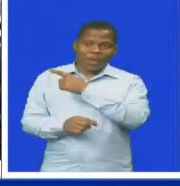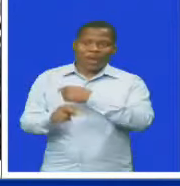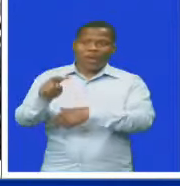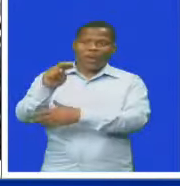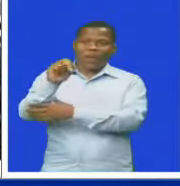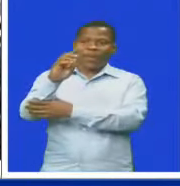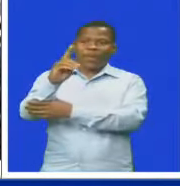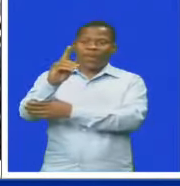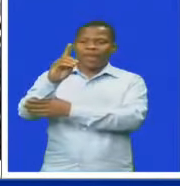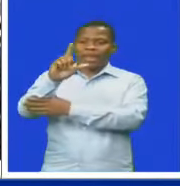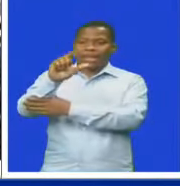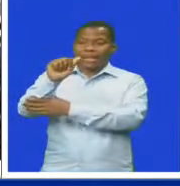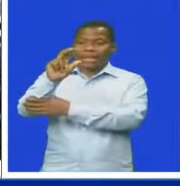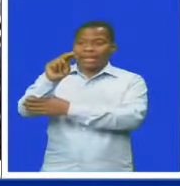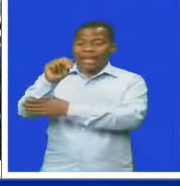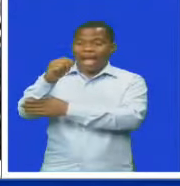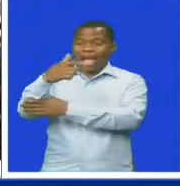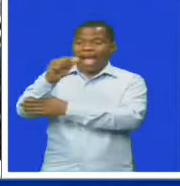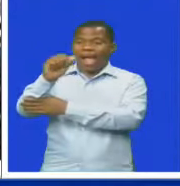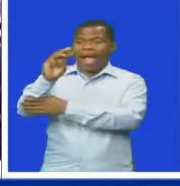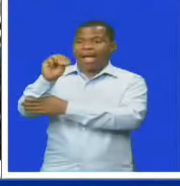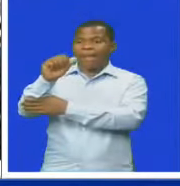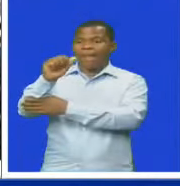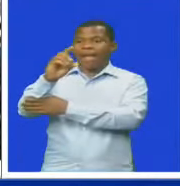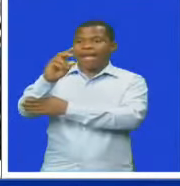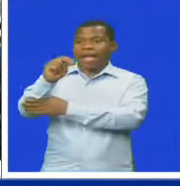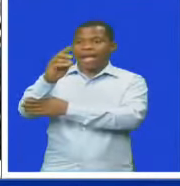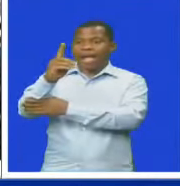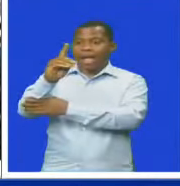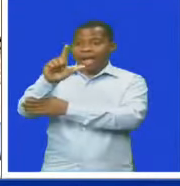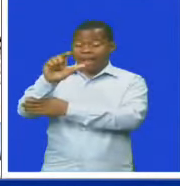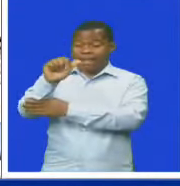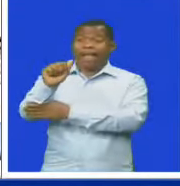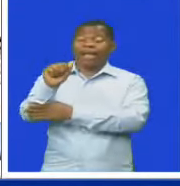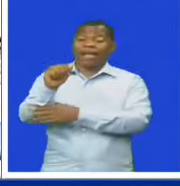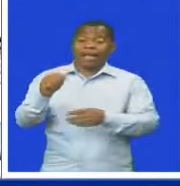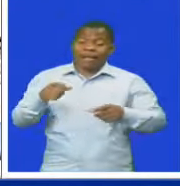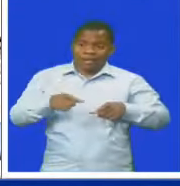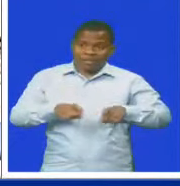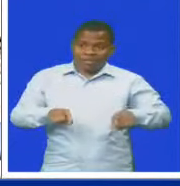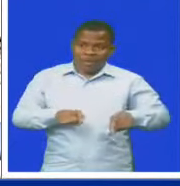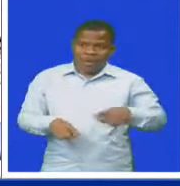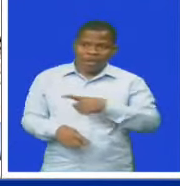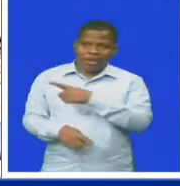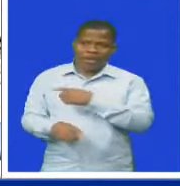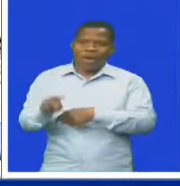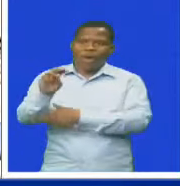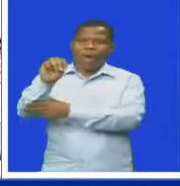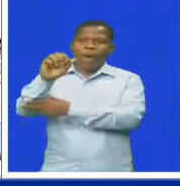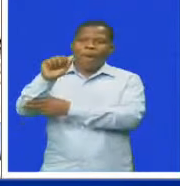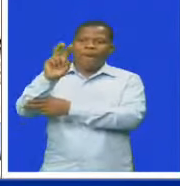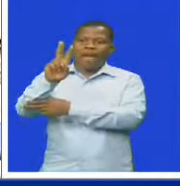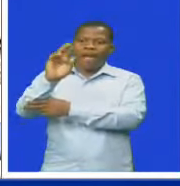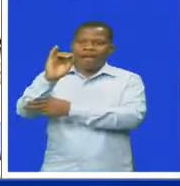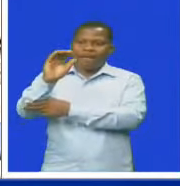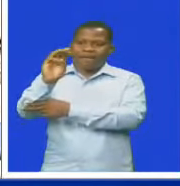nazo amanzi manje kanti ukhona na Temkos Mavimbela lota usilethela temidlalo Temkos ikutemidlalo siphatheleni